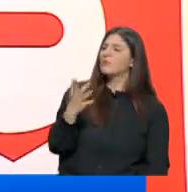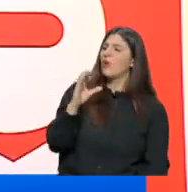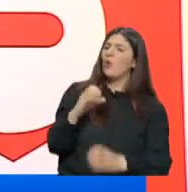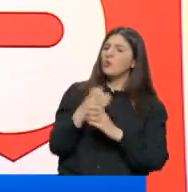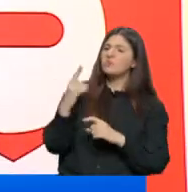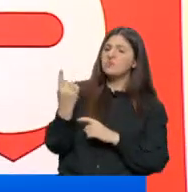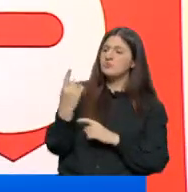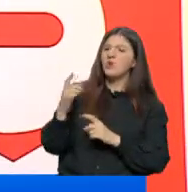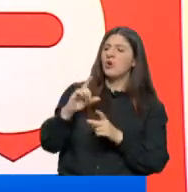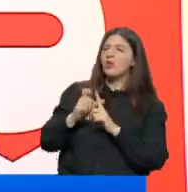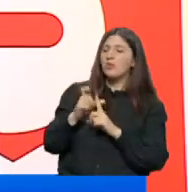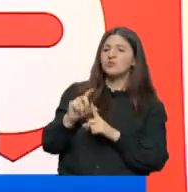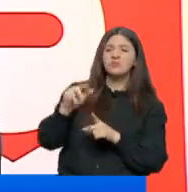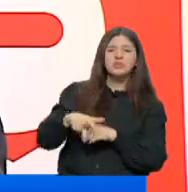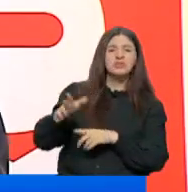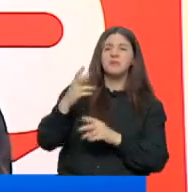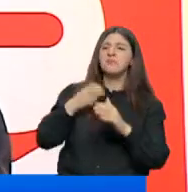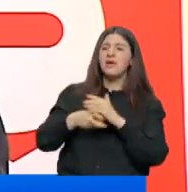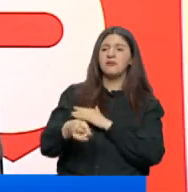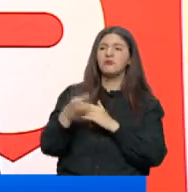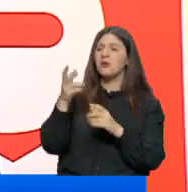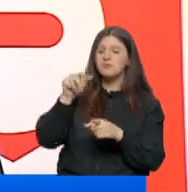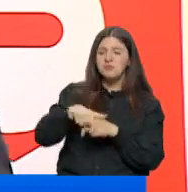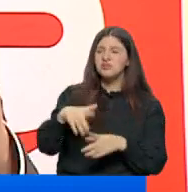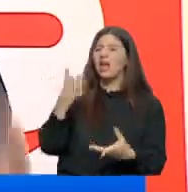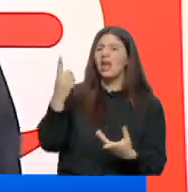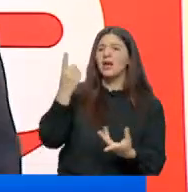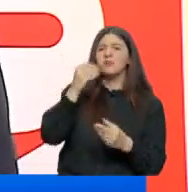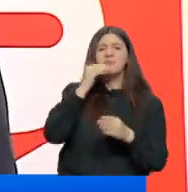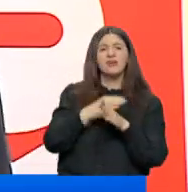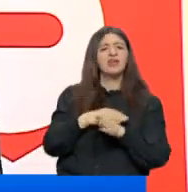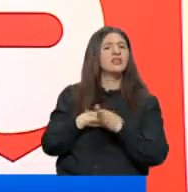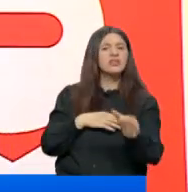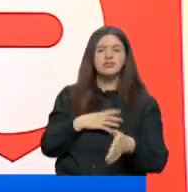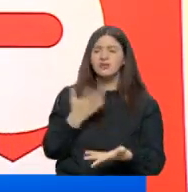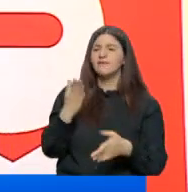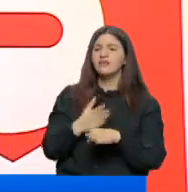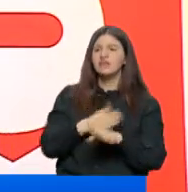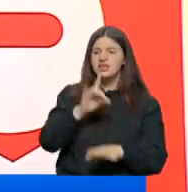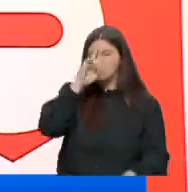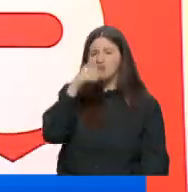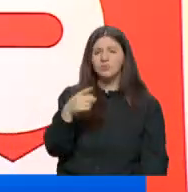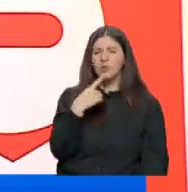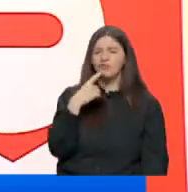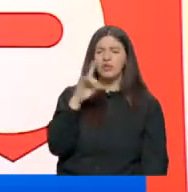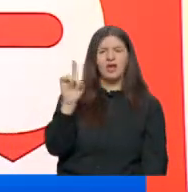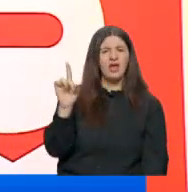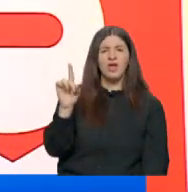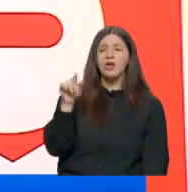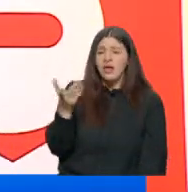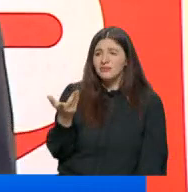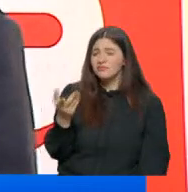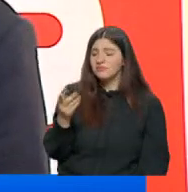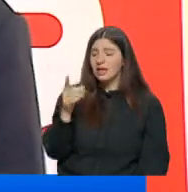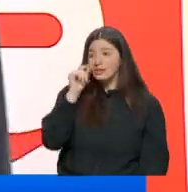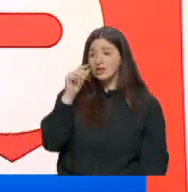otobüse, minibüse, dolmuşa bindiğinizde, metroya bindiğinizde, herhangi bir markete girdiğinizde vatandaş sadece bunu konuşuyor. Yani artık